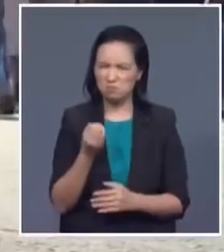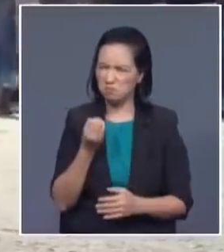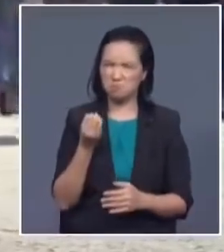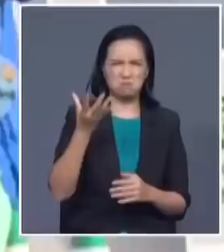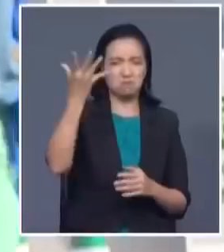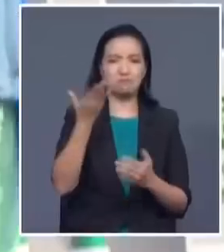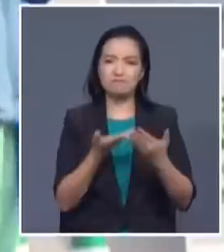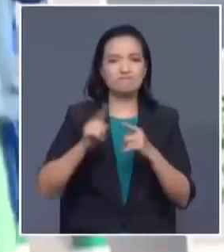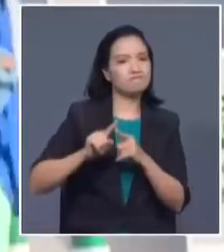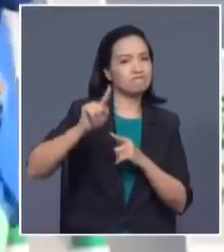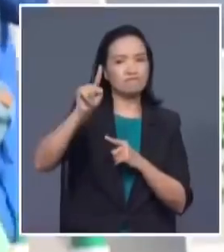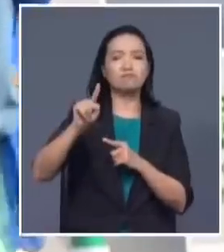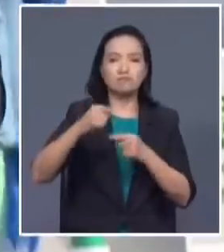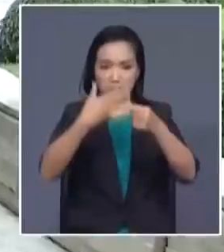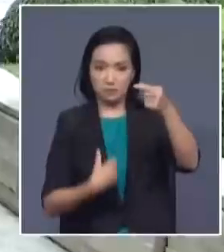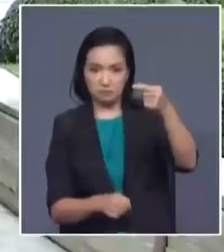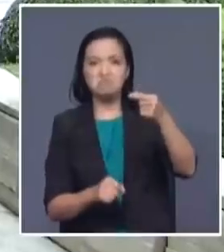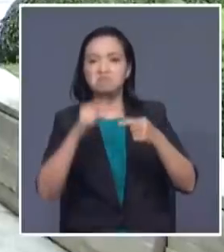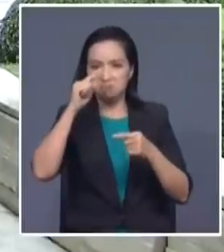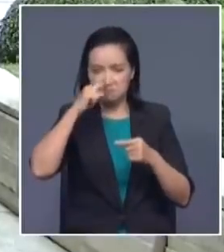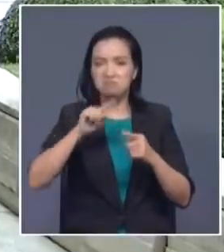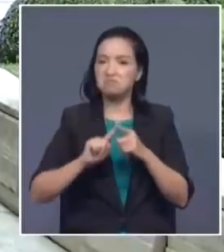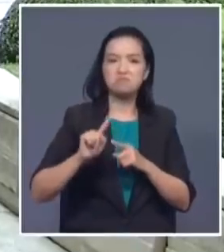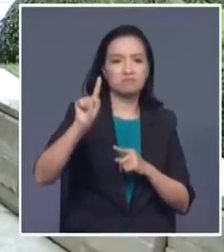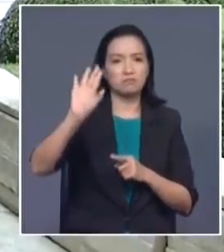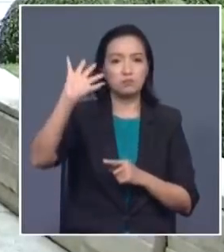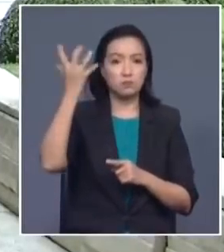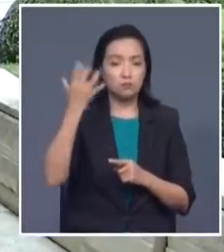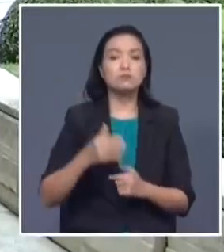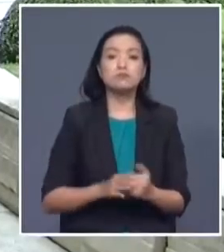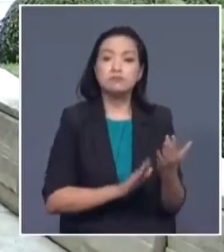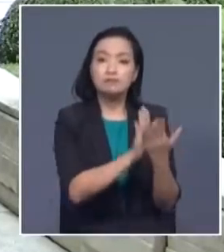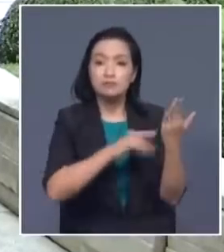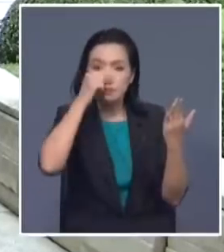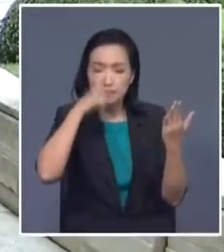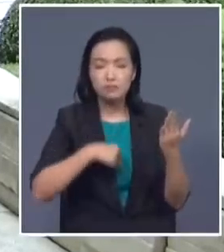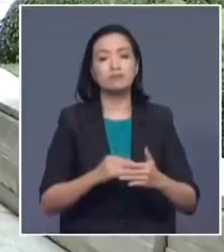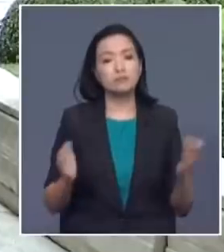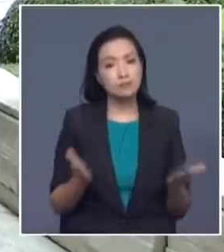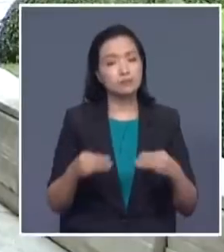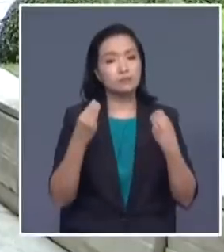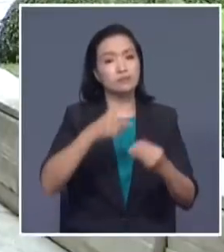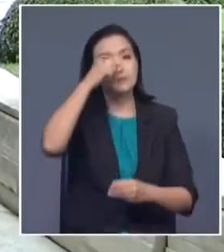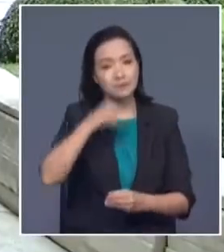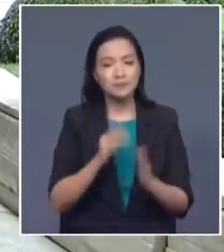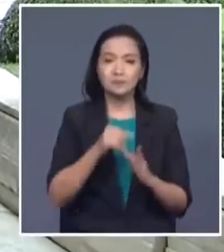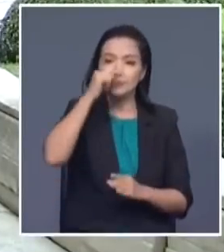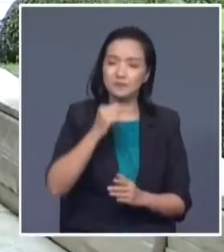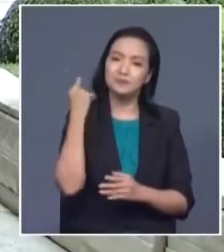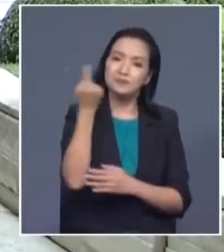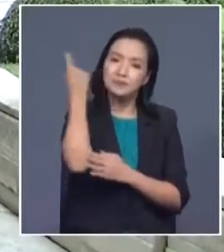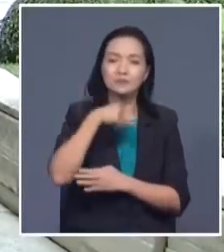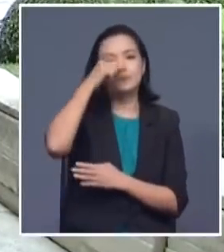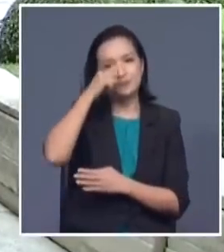ติดอันดับ1ใน10ของโลกอีกด้วยนะครับอย่างไรก็ตามตลาดภายในประเทศหรือการส่งเสริมให้ไทยเที่ยวไทยก็เป็นอีกนโยบาย